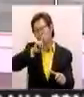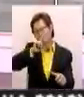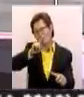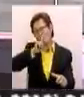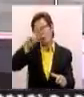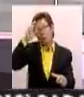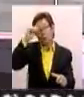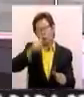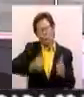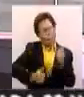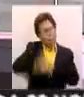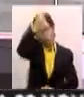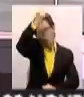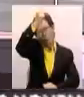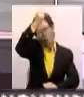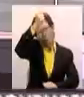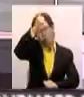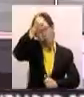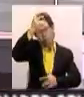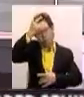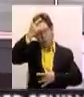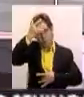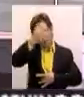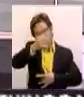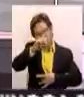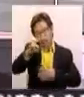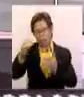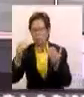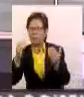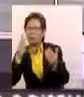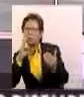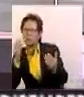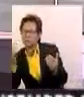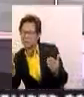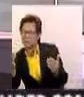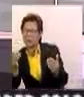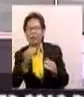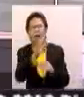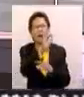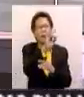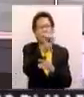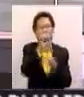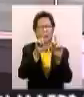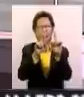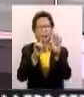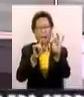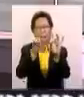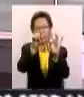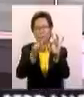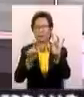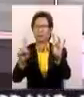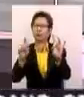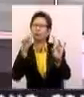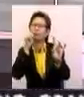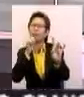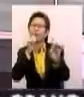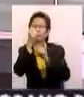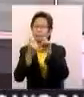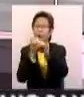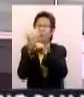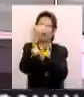mendominasi jumlah tertinggi dijangkiti penyakit itu berbanding wanita pada kadar 8 nisbah 1. Tahun lepas